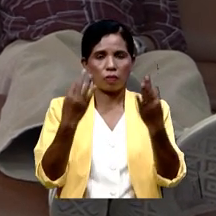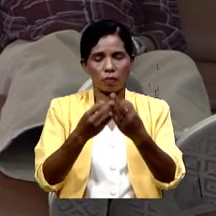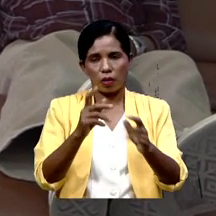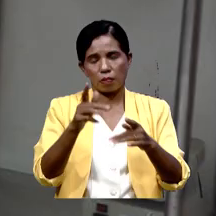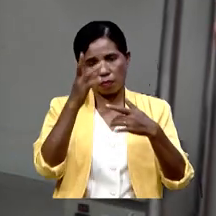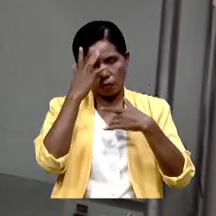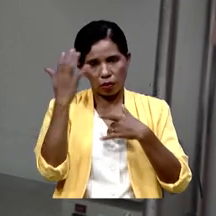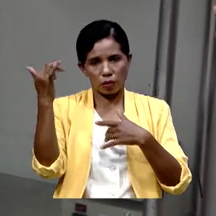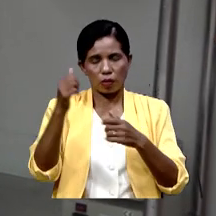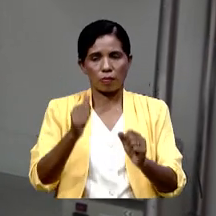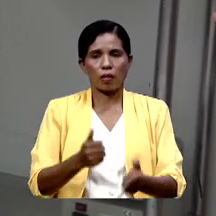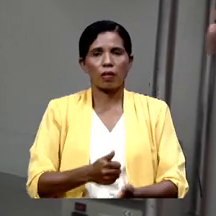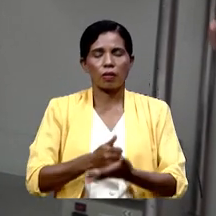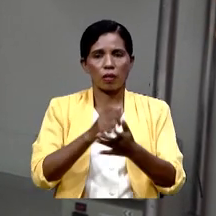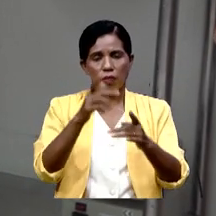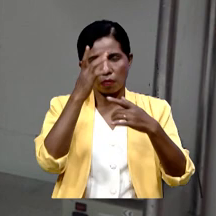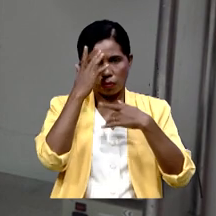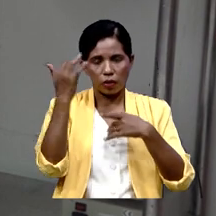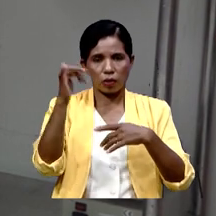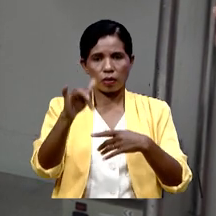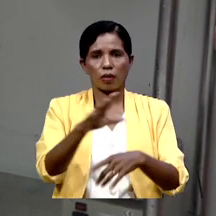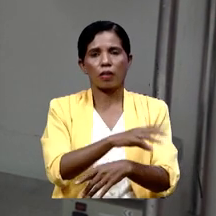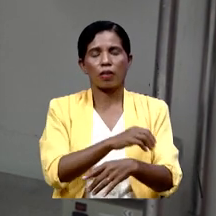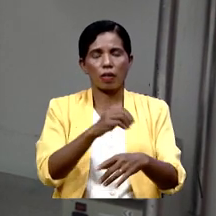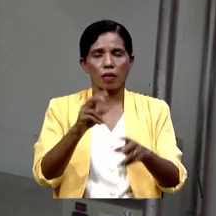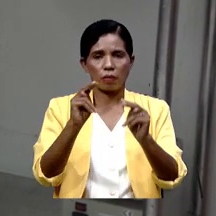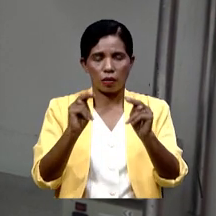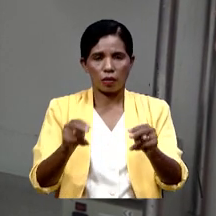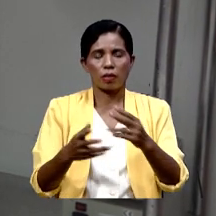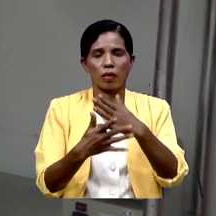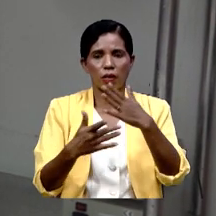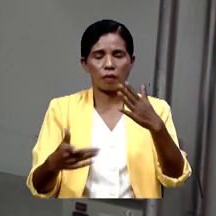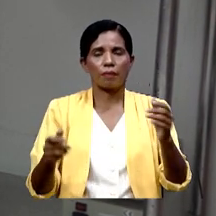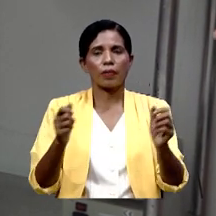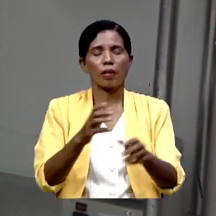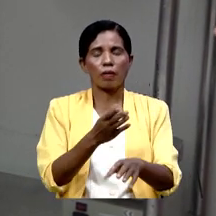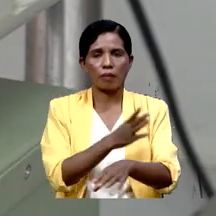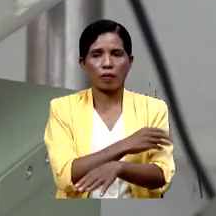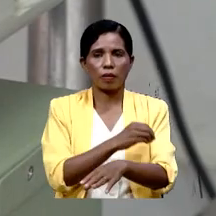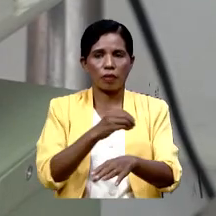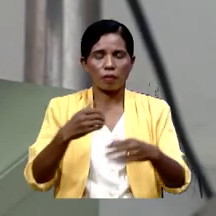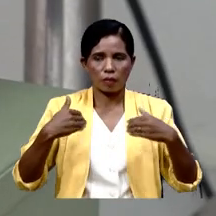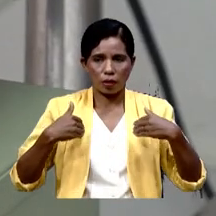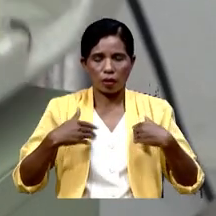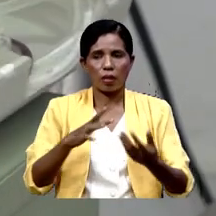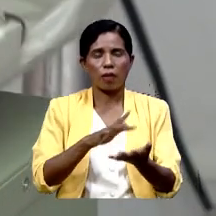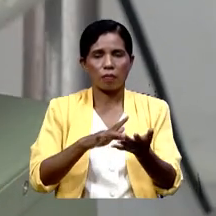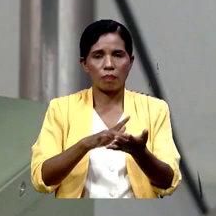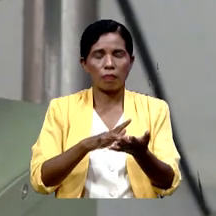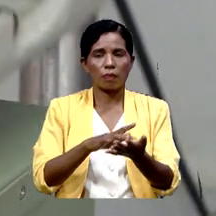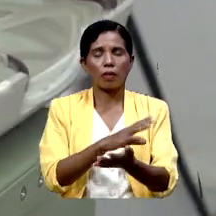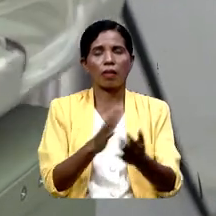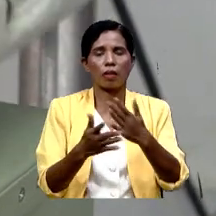Sira o de bela atende paciente Sira ne be precisa rang. Hunune Banco de Sangue bela ia stok rang ba paciente